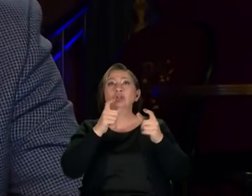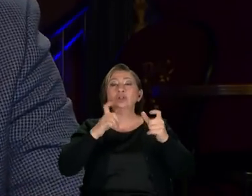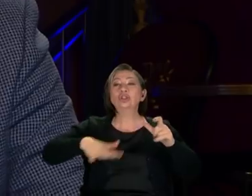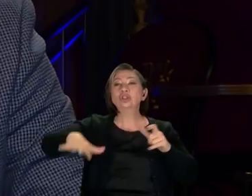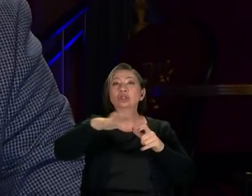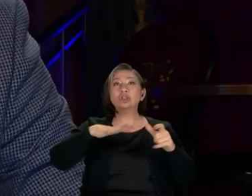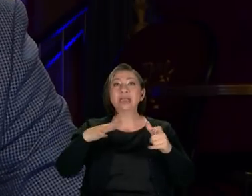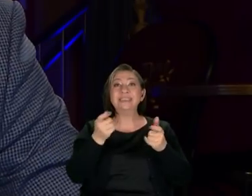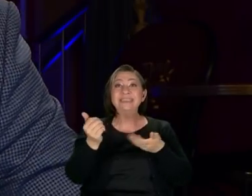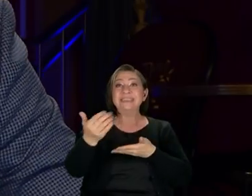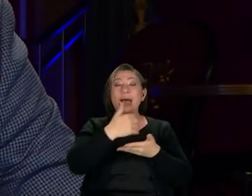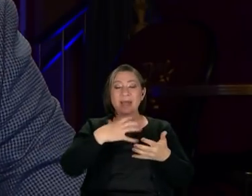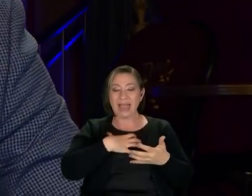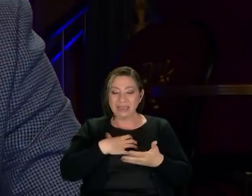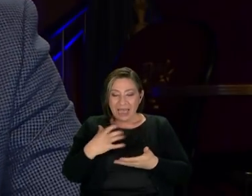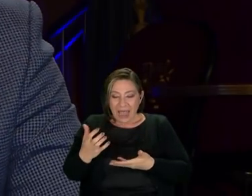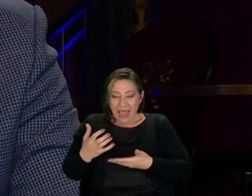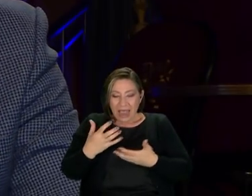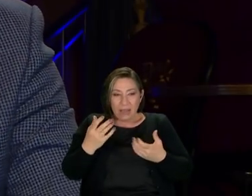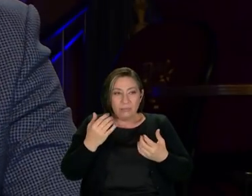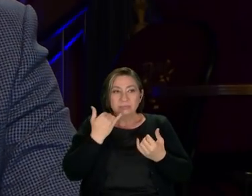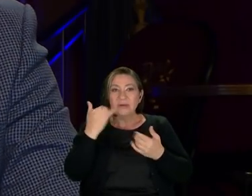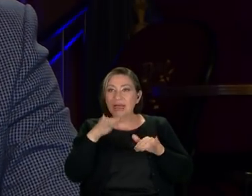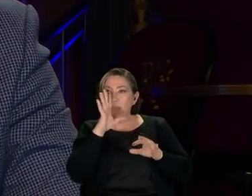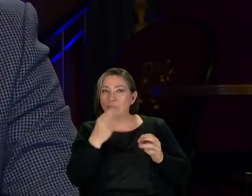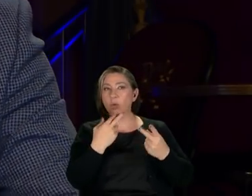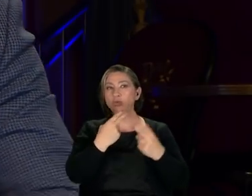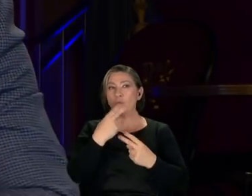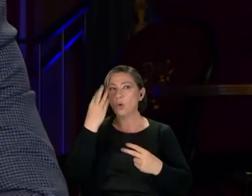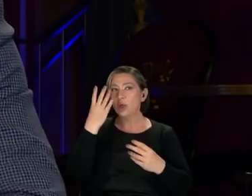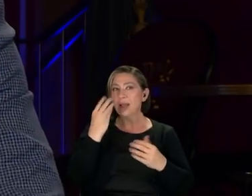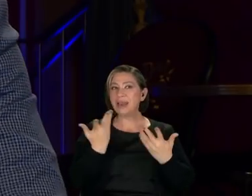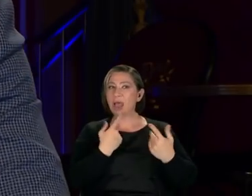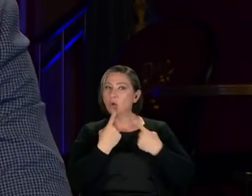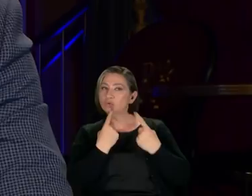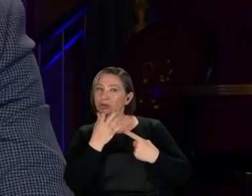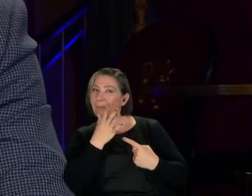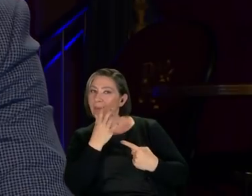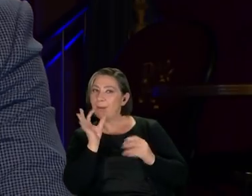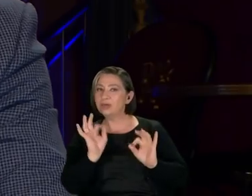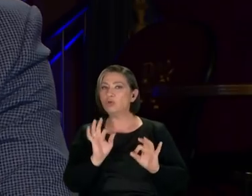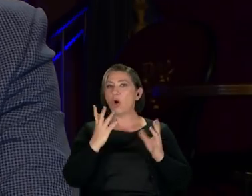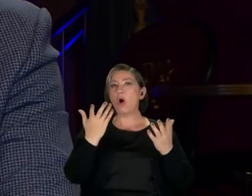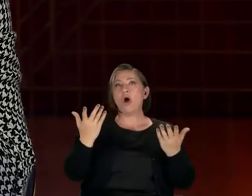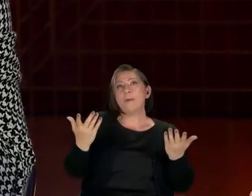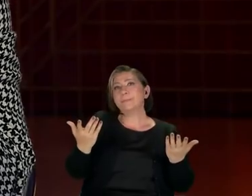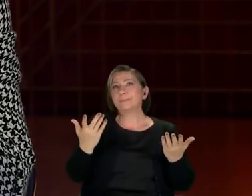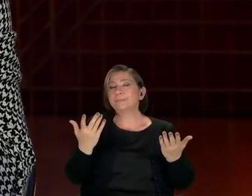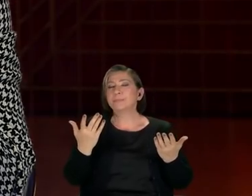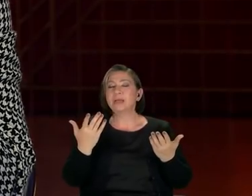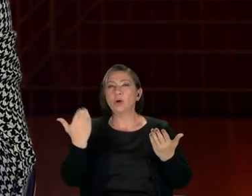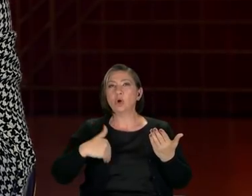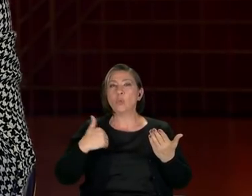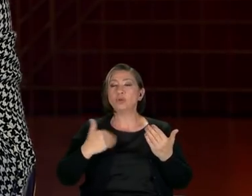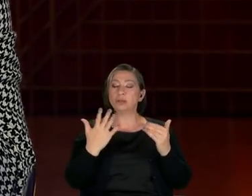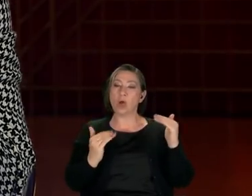sosyal sermaye oluşuyor. Yani çocuk ağırlamayı öğreniyor, hitabeti öğreniyor, ne konuşacağını öğreniyor. İşte daha hani